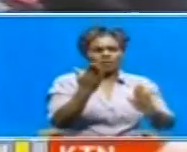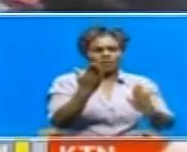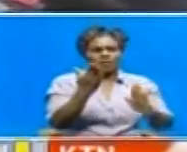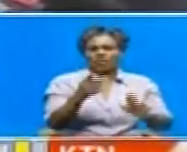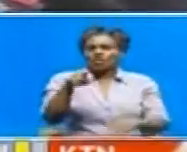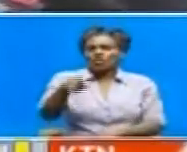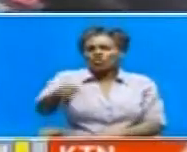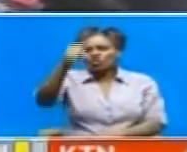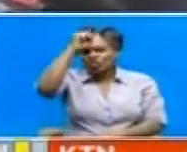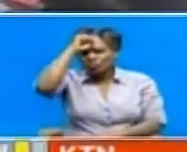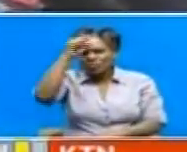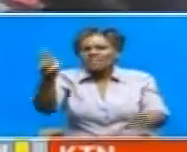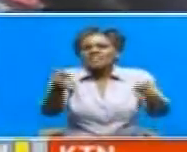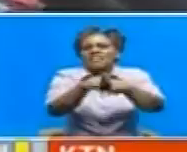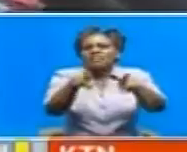Ukiwa mjinga kama Al-Shabaab,